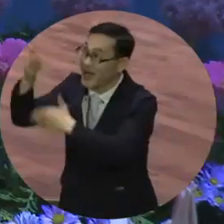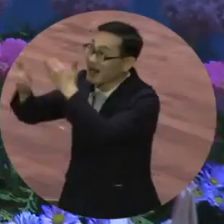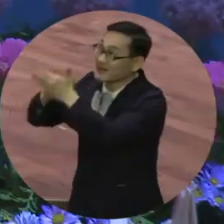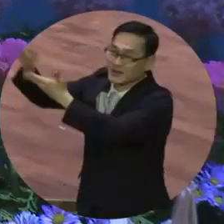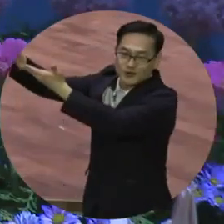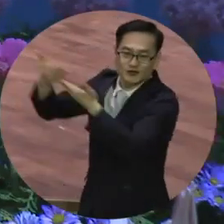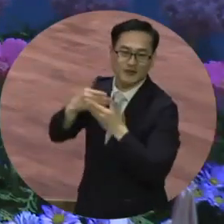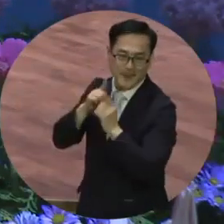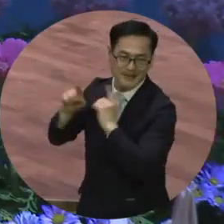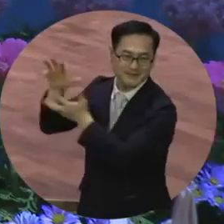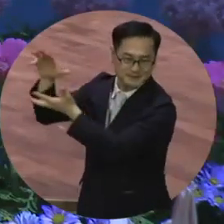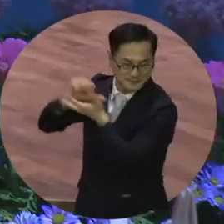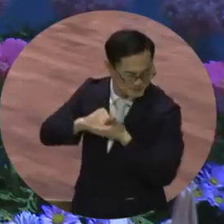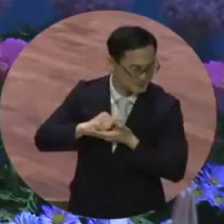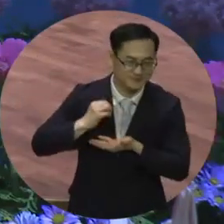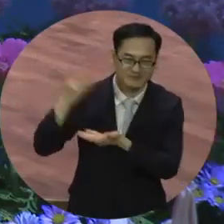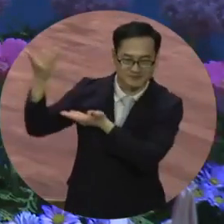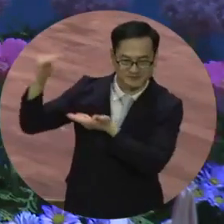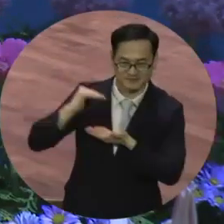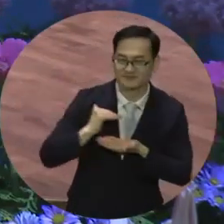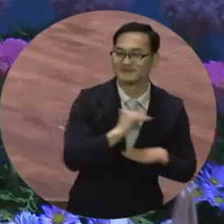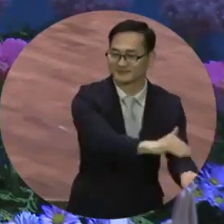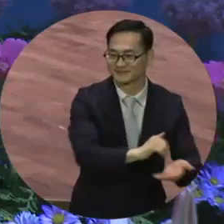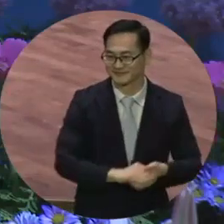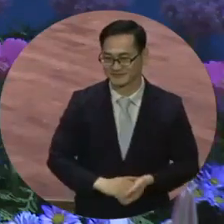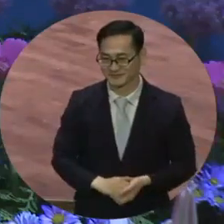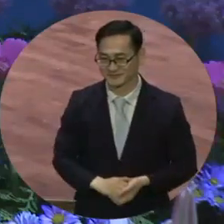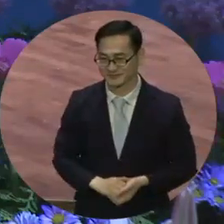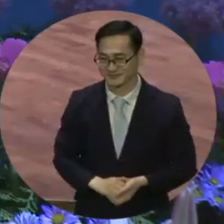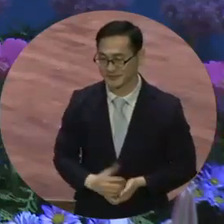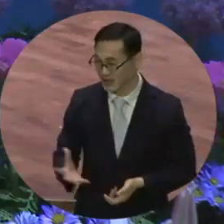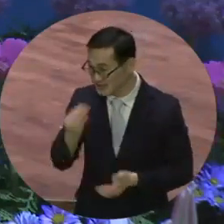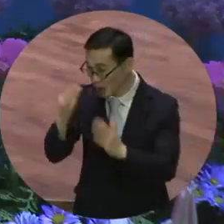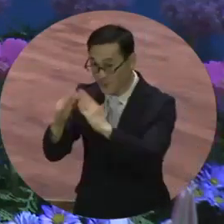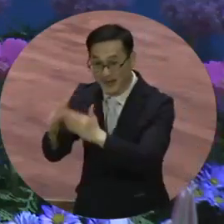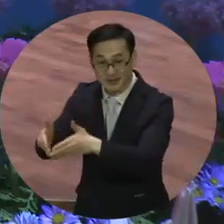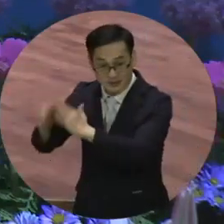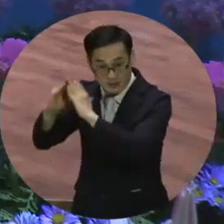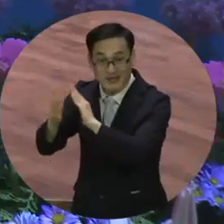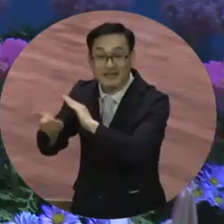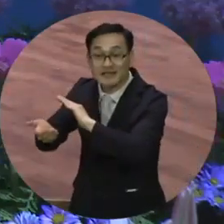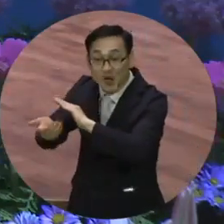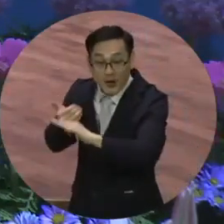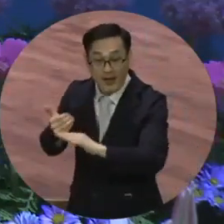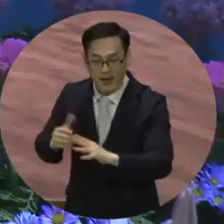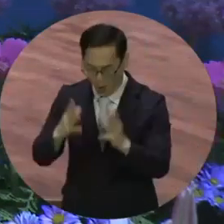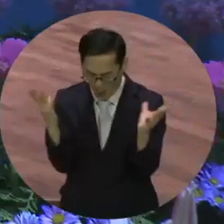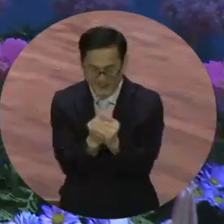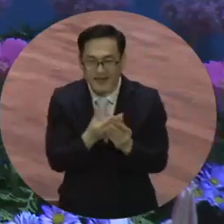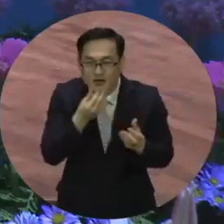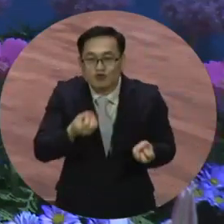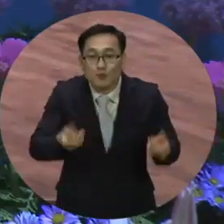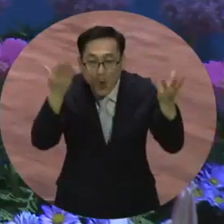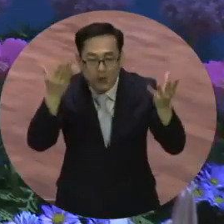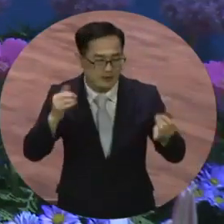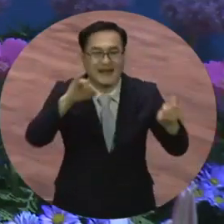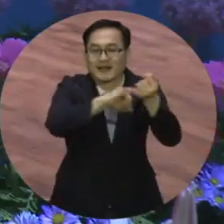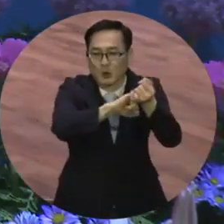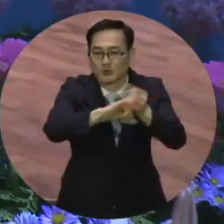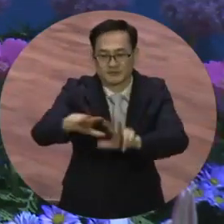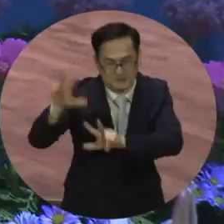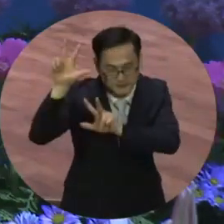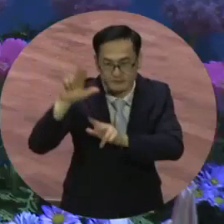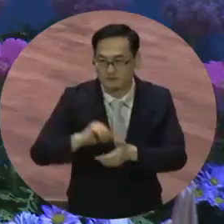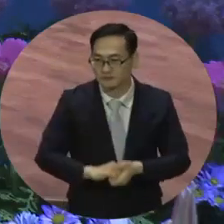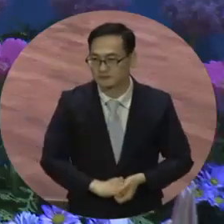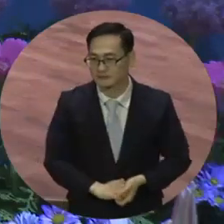말씀이요. 그 다시 말하면 성막을 짓기 전에 이미 하나님께서 절대적 축복을 이미 주신 거예요. 성막을